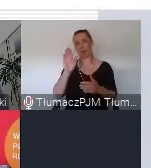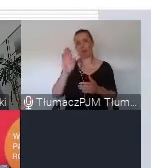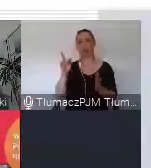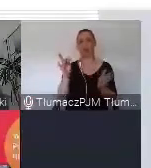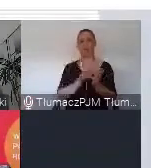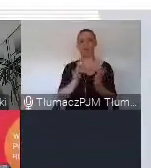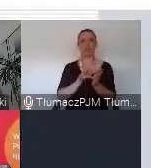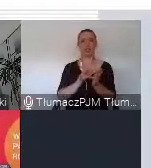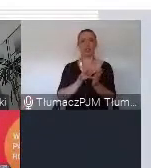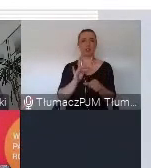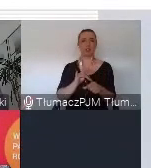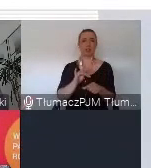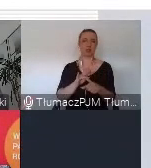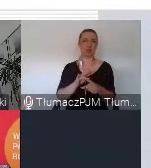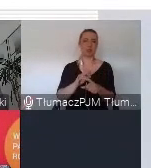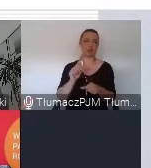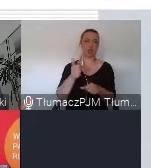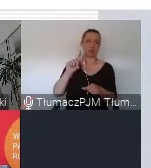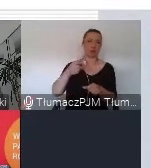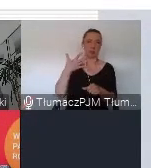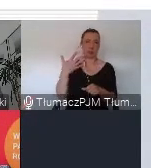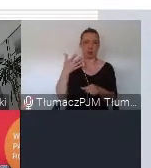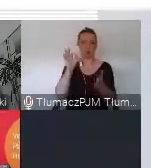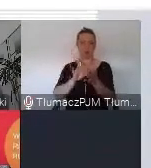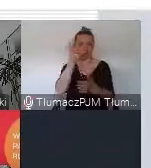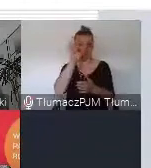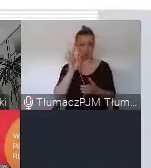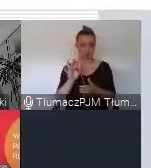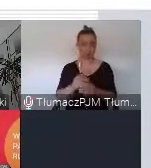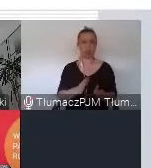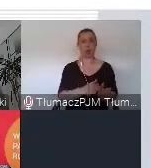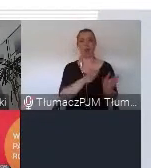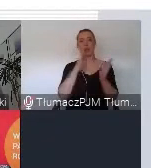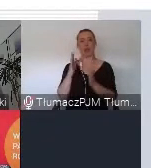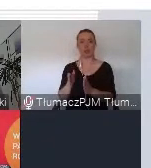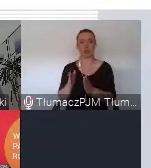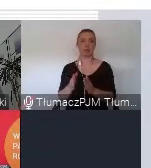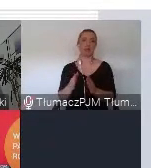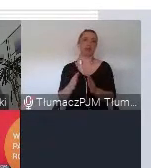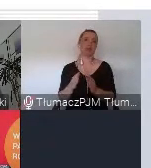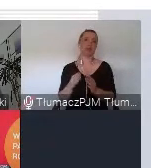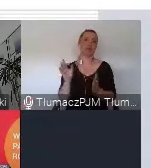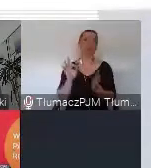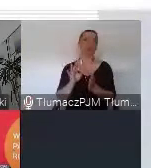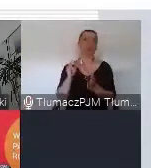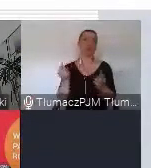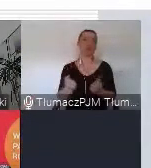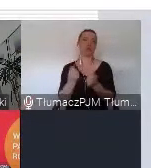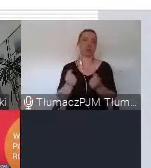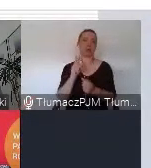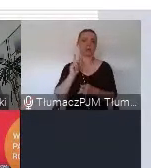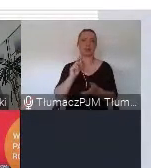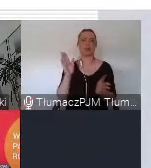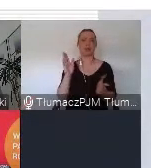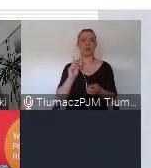procentowego. Kolejnym elementem istotnie zmieniającym działanie jest zmiana tempa przyrostu